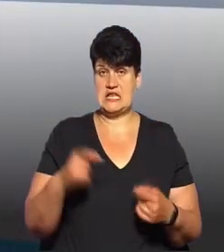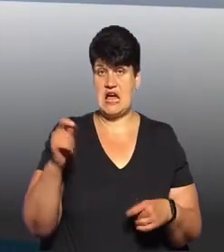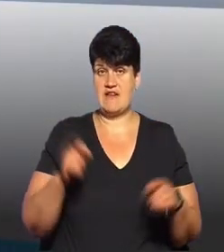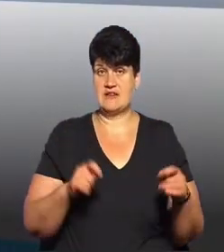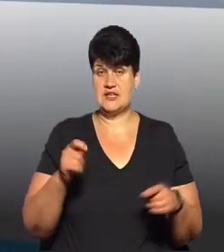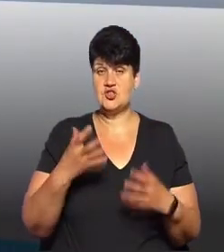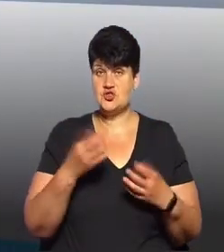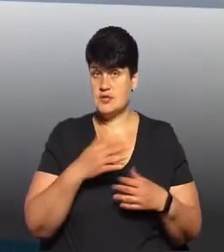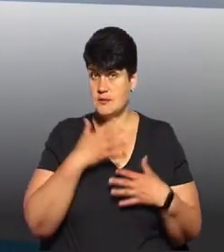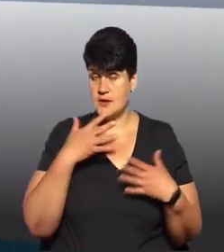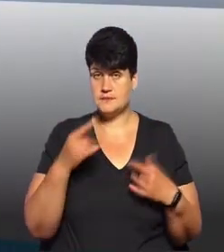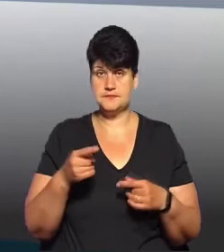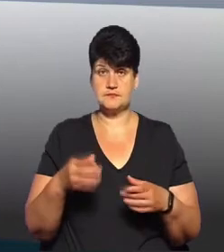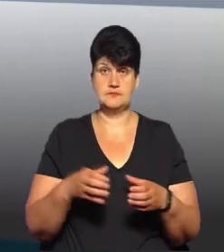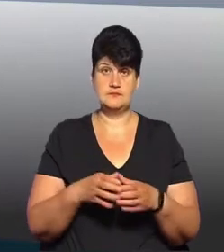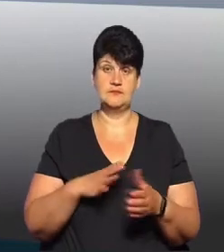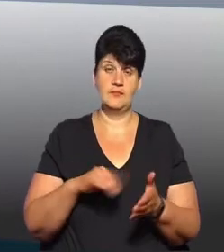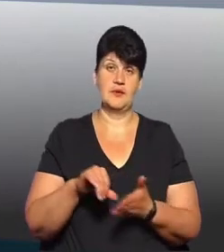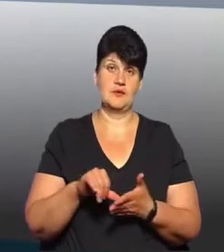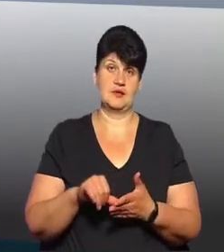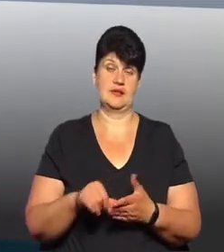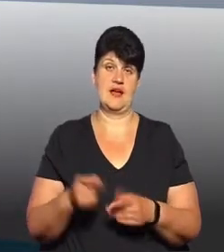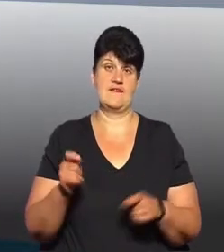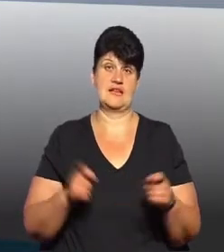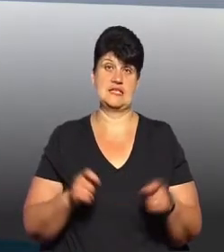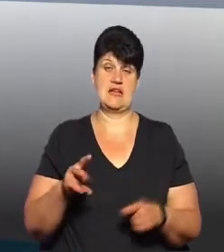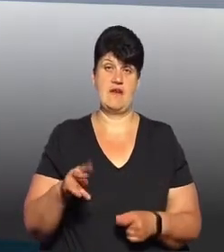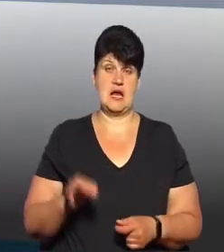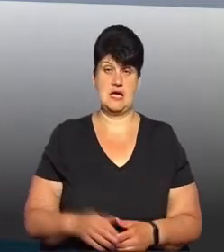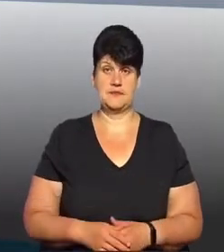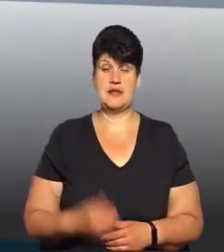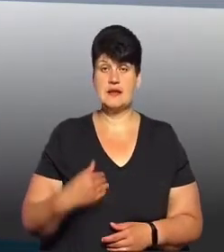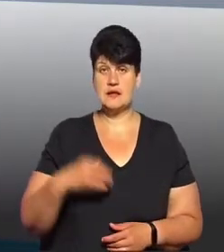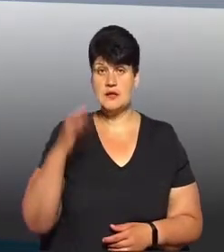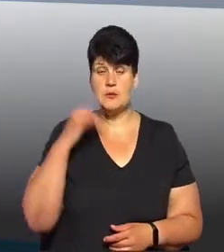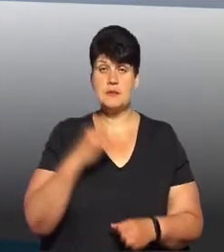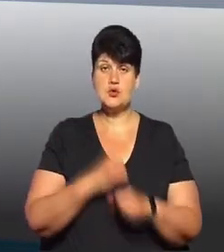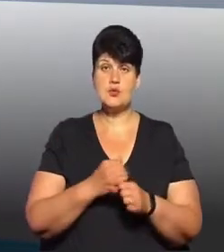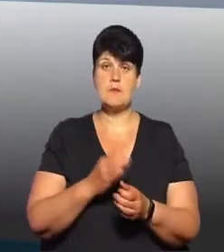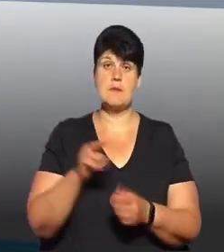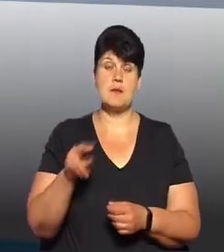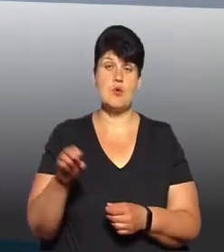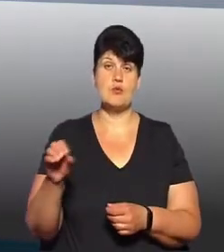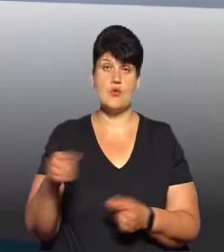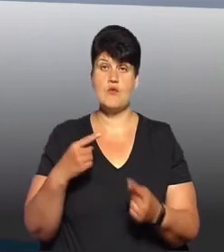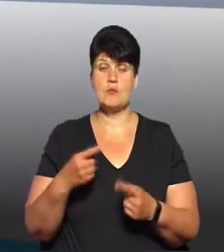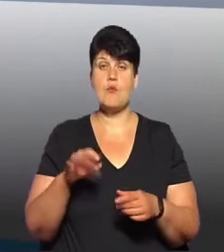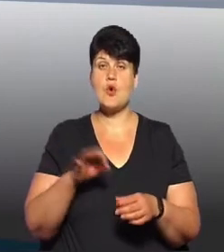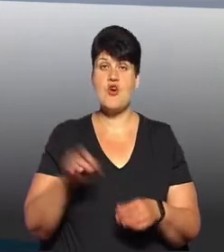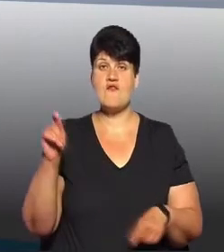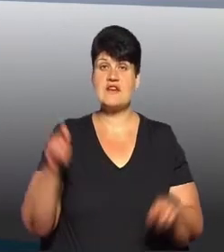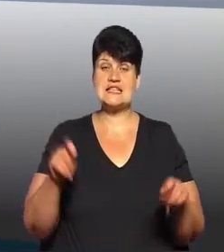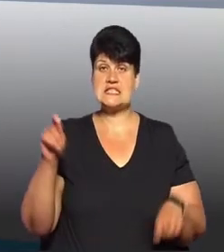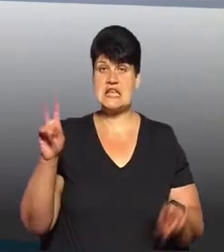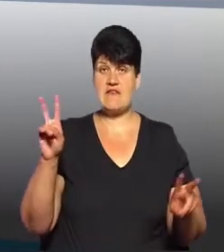тернопільських гуртів також були присутні на фестивалі. Окей, я нагадаю нашим глядачам, що ми працюємо у прямому ефірі, говоримо про фестиваль «Файне місто». Якщо у вас є якісь